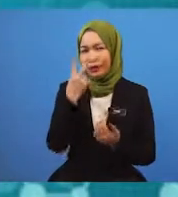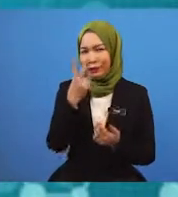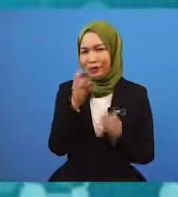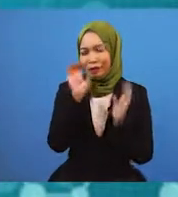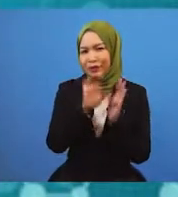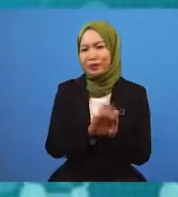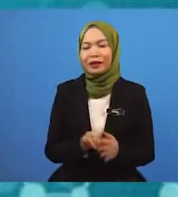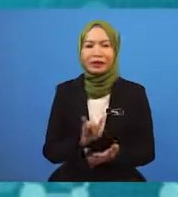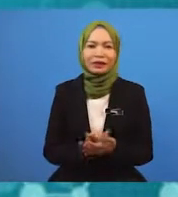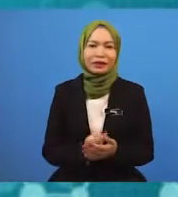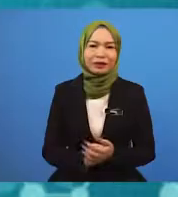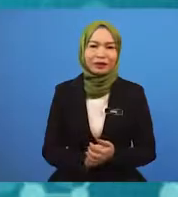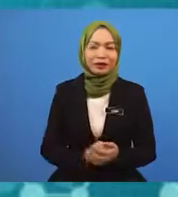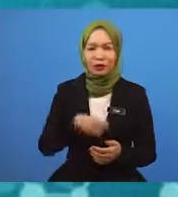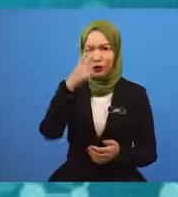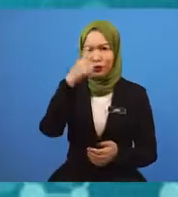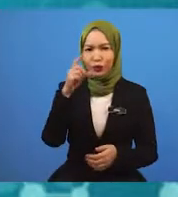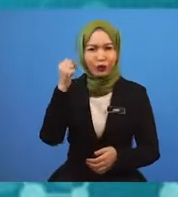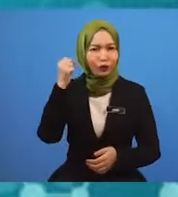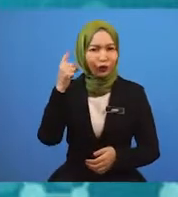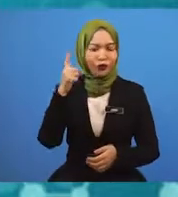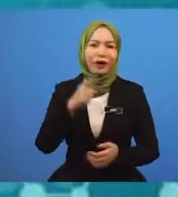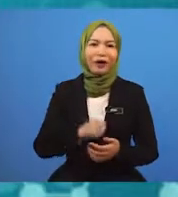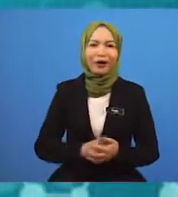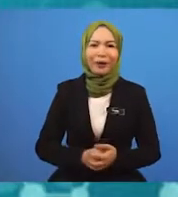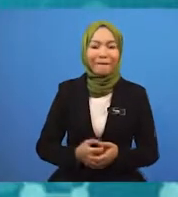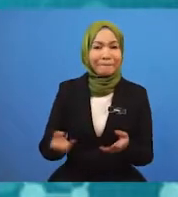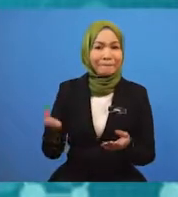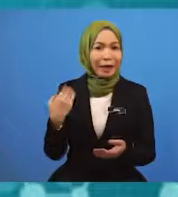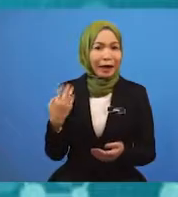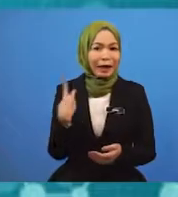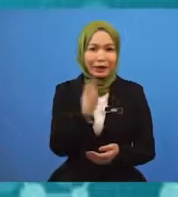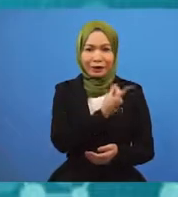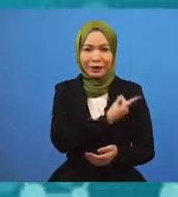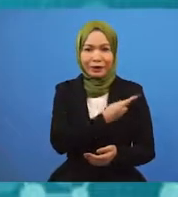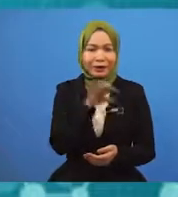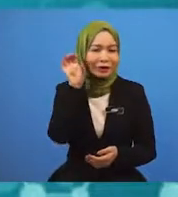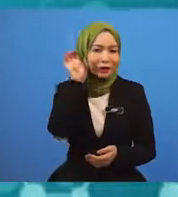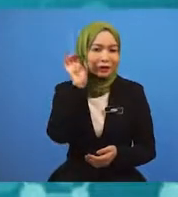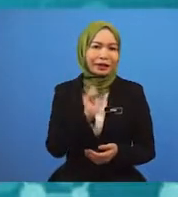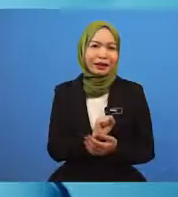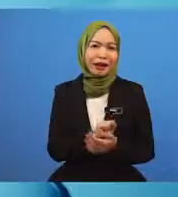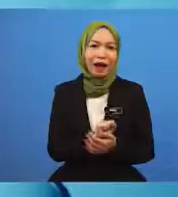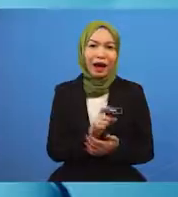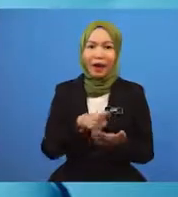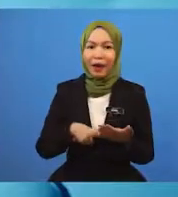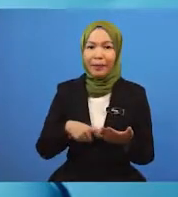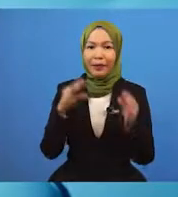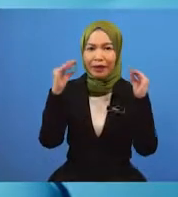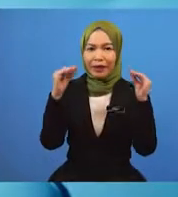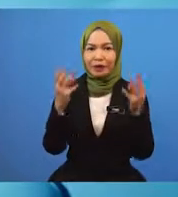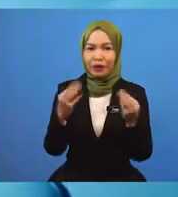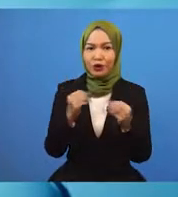bagi memahamkan murid-murid, mari kita dengar pula apa yang Cikgu Tung akan jelaskan.